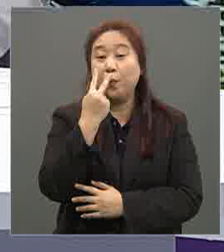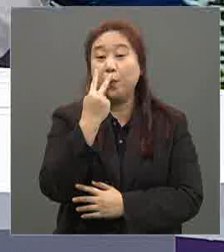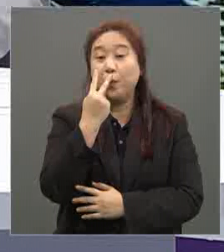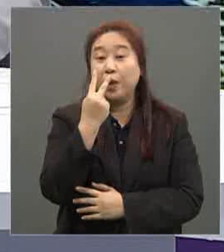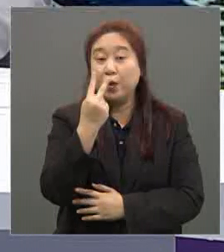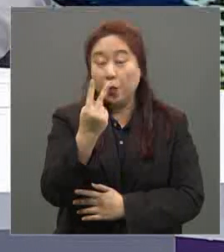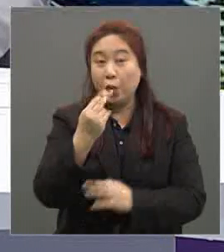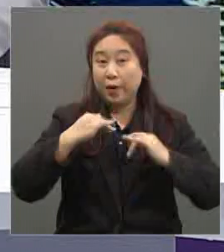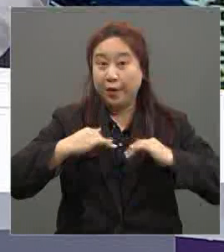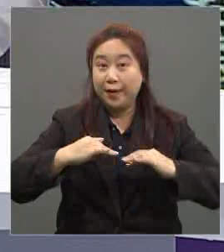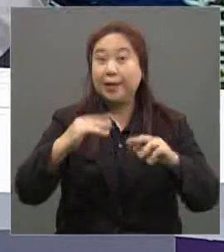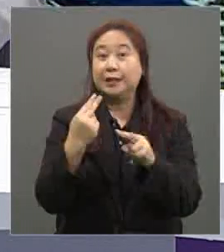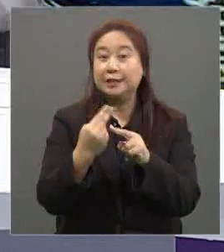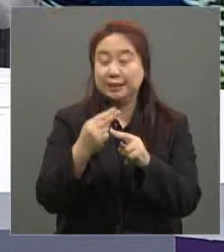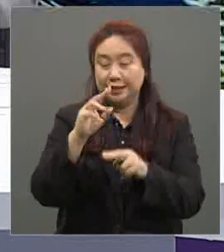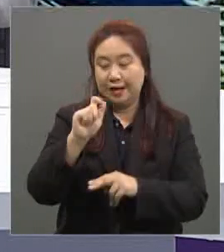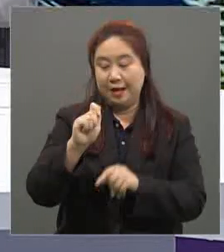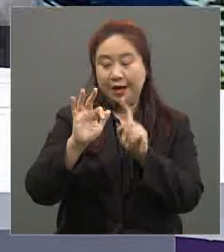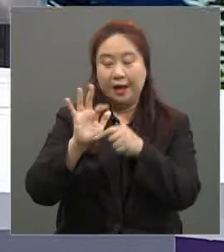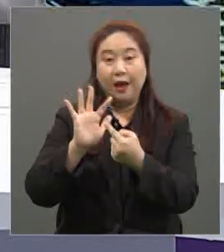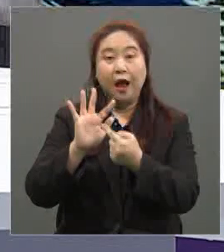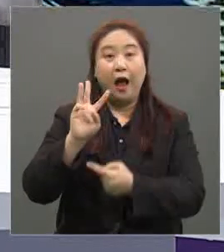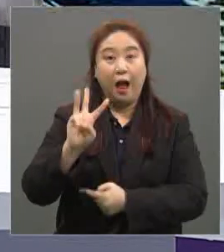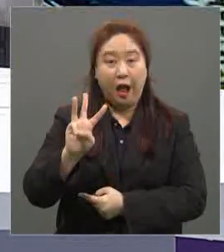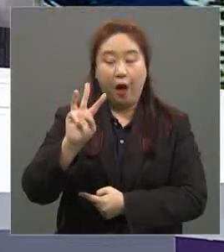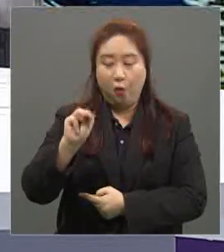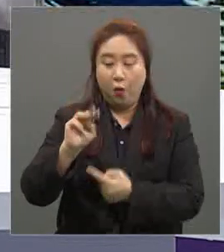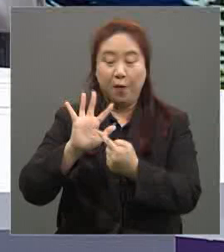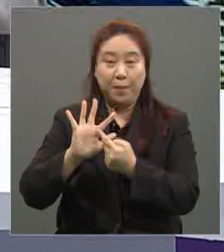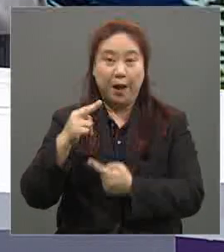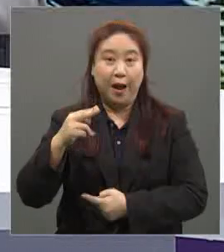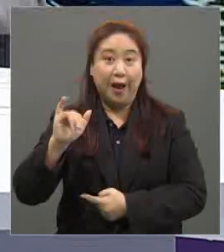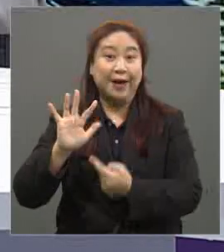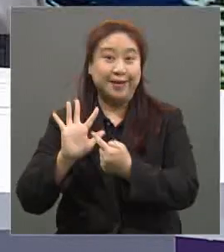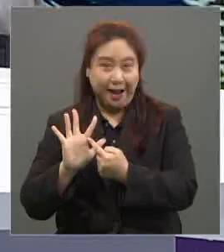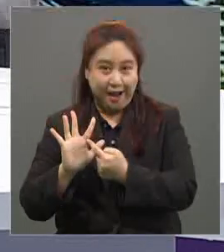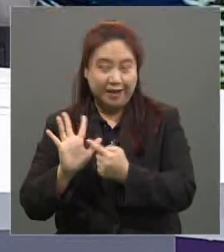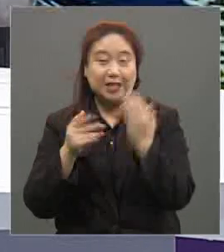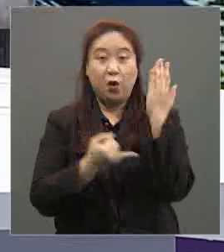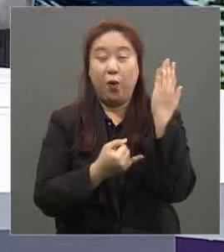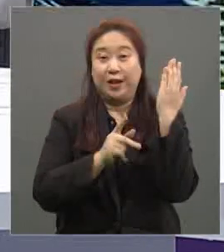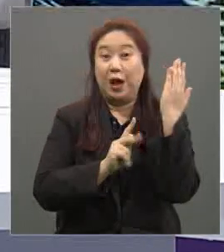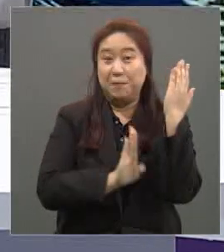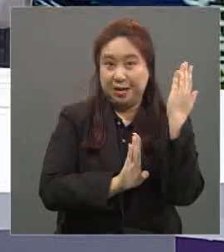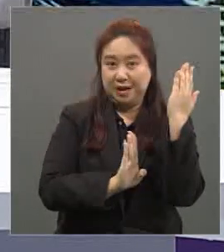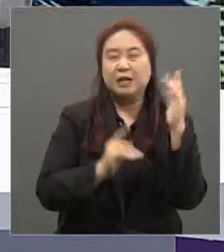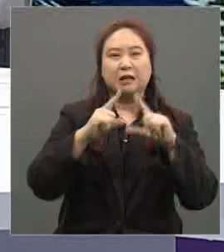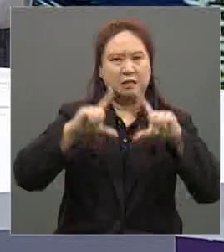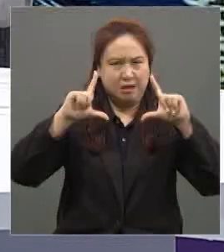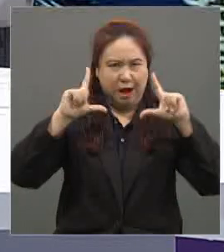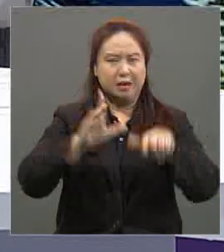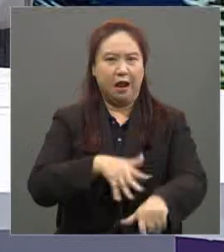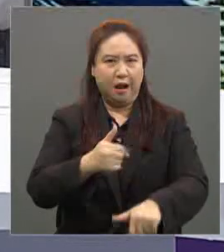อ่าวมาหยาคุณผู้ชมครับอ่ามาหยาที่เกาะ PPจังหวัดกระบี่จริงๆแล้วก็มีชื่อเสียงมานานนักท่องเที่ยวเนี่ยก็ไปเที่ยวกัน